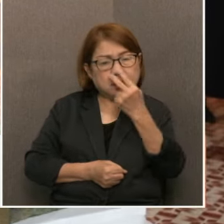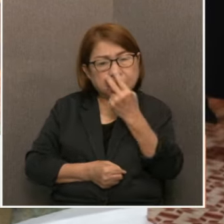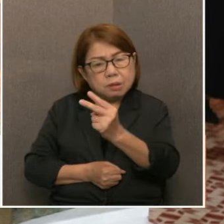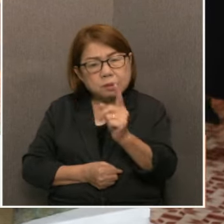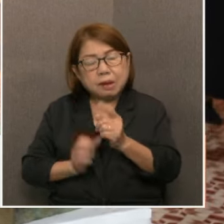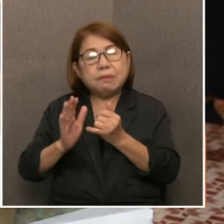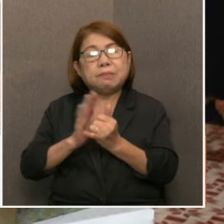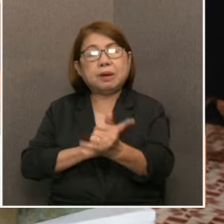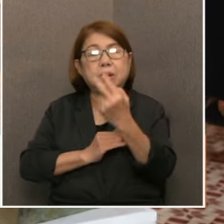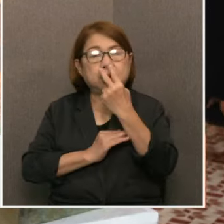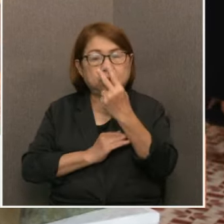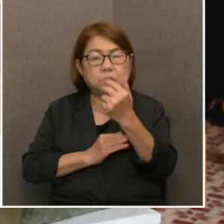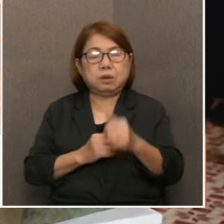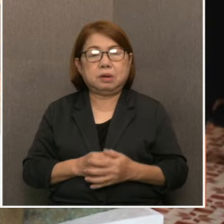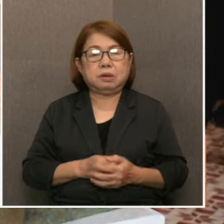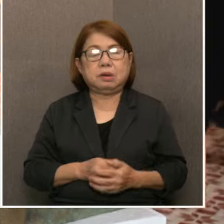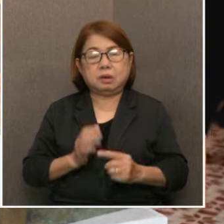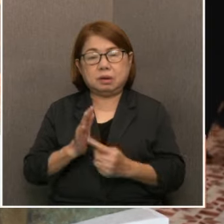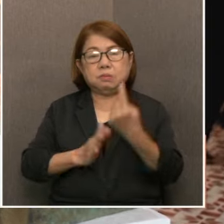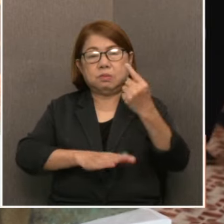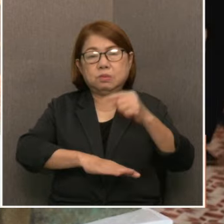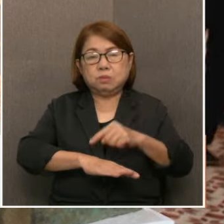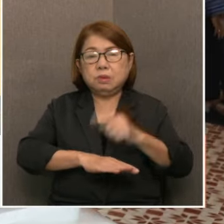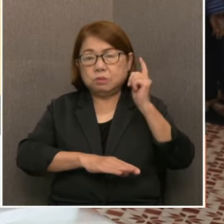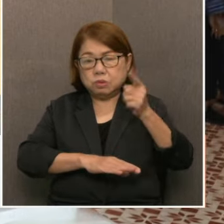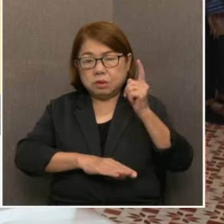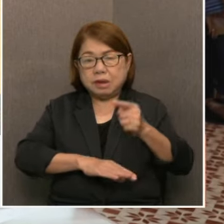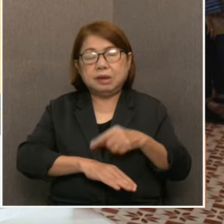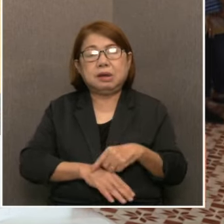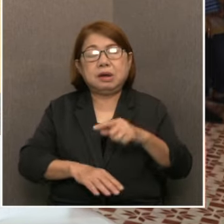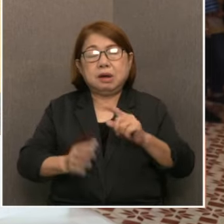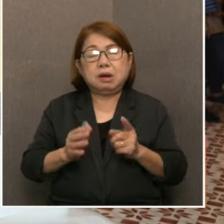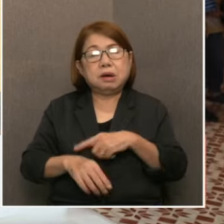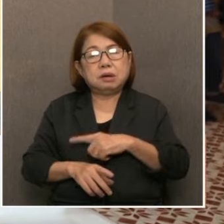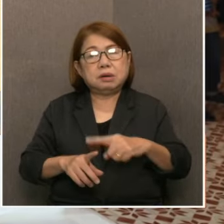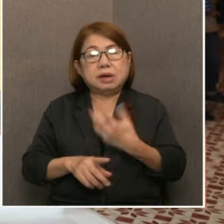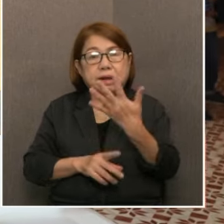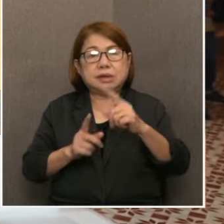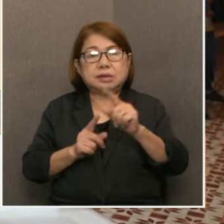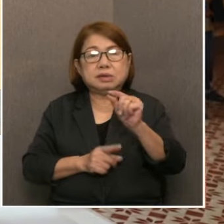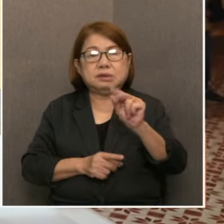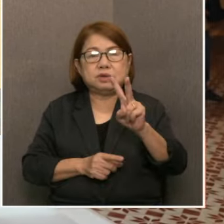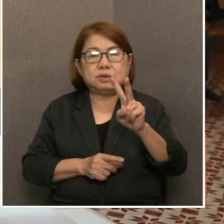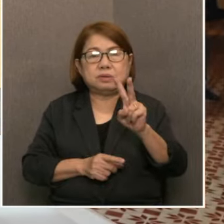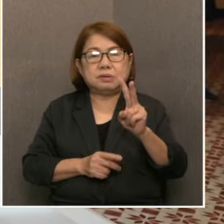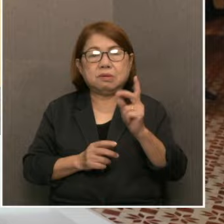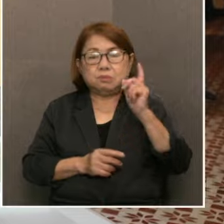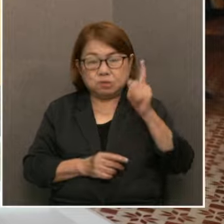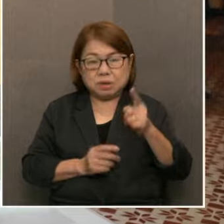ถานแห่งชาติพระนครได้ตั้งแต่วันพรุ่งนี้22พฤษภาคม2567เป็นต้นไป